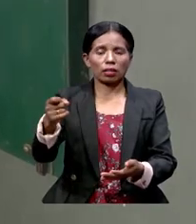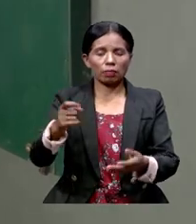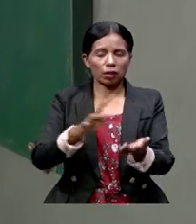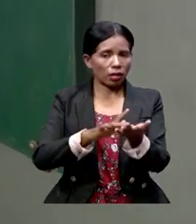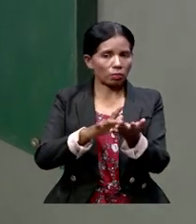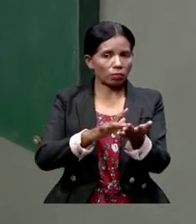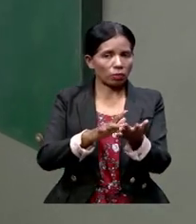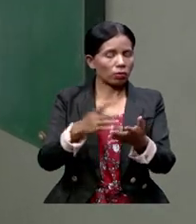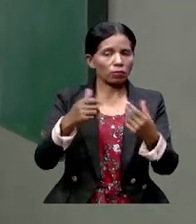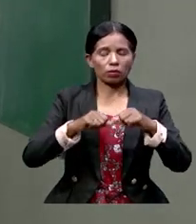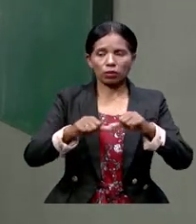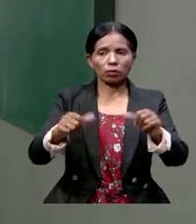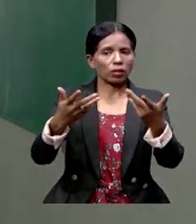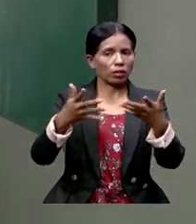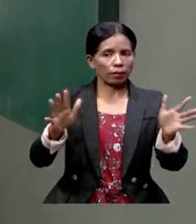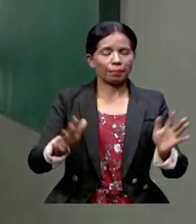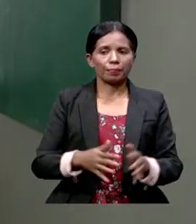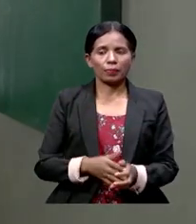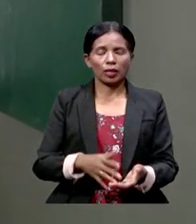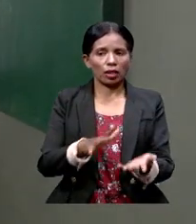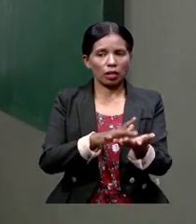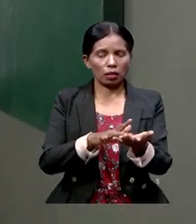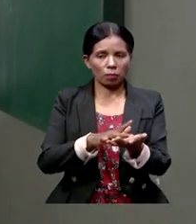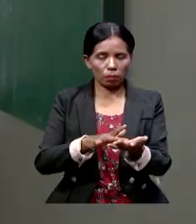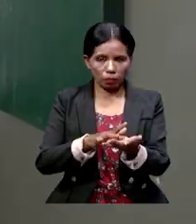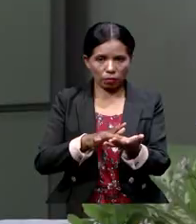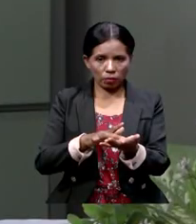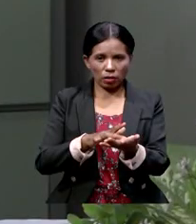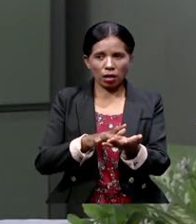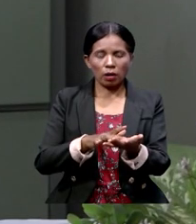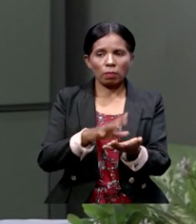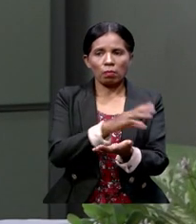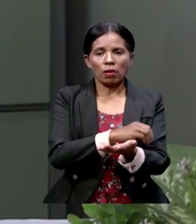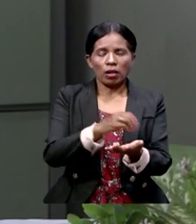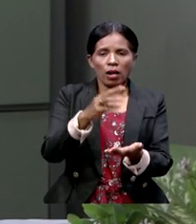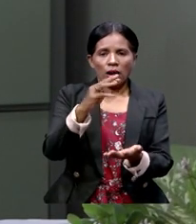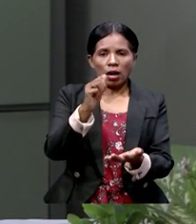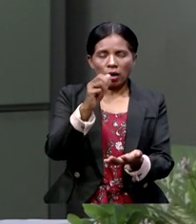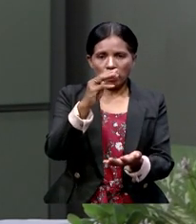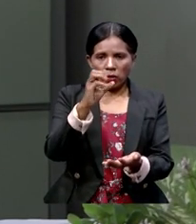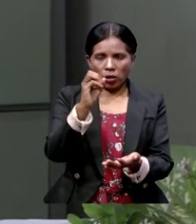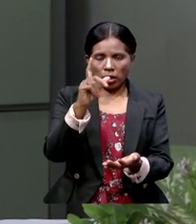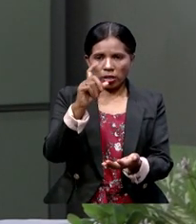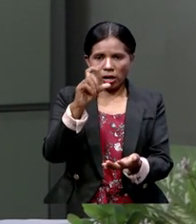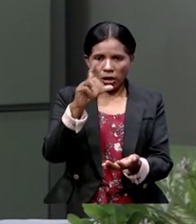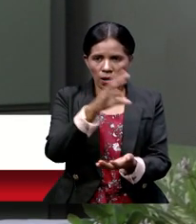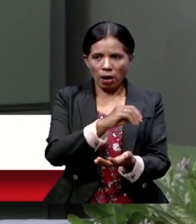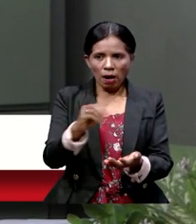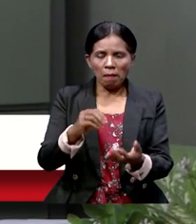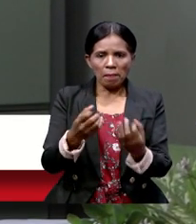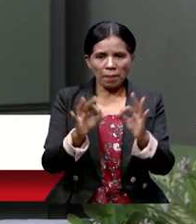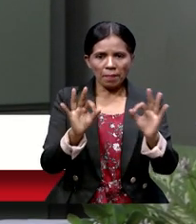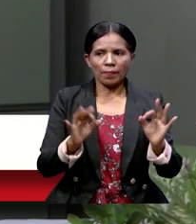estoc mamu. Ai moruk amoxilin mai be a quantidade de la tuir poin ho di bain ruak